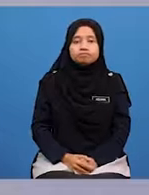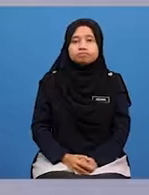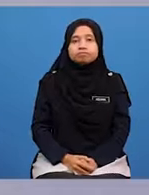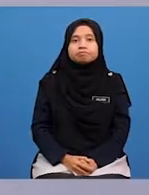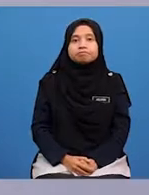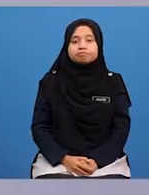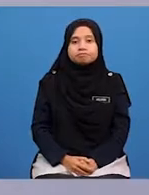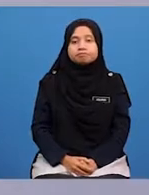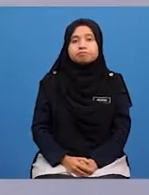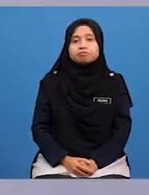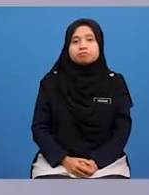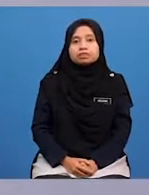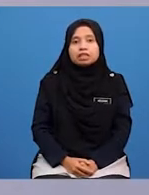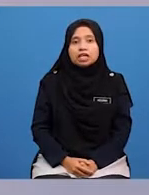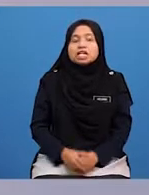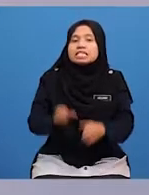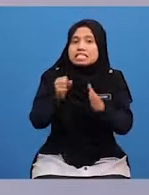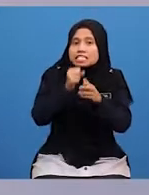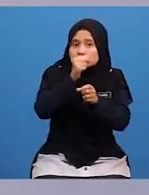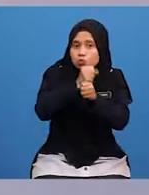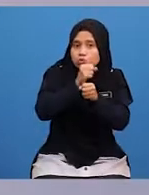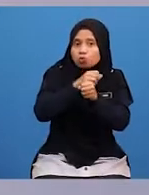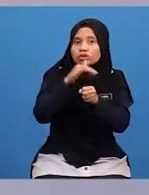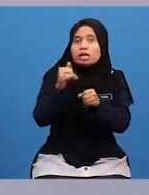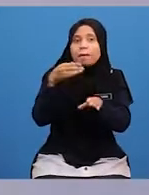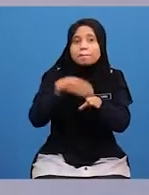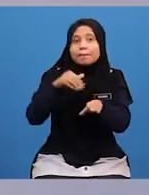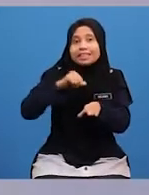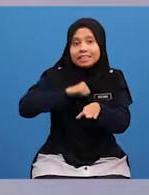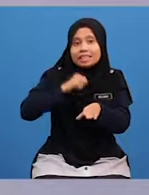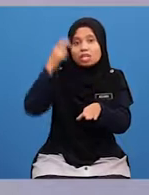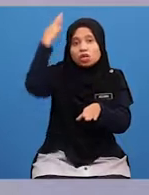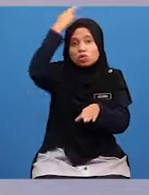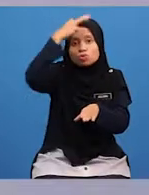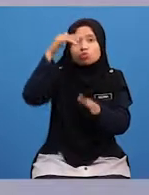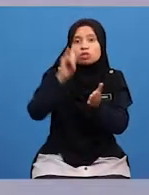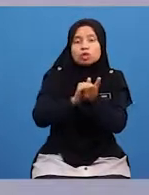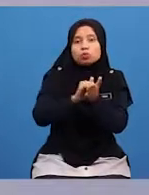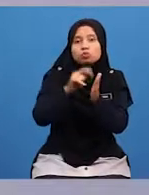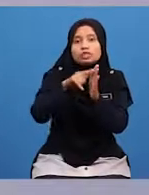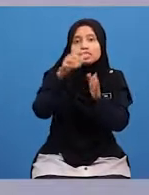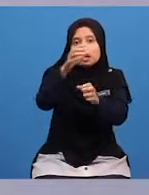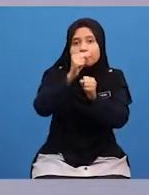hasanah. Maksudnya, sesungguhnya pada diri Rasulullah itu terdapat contoh ikutan yang